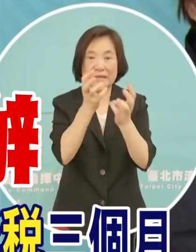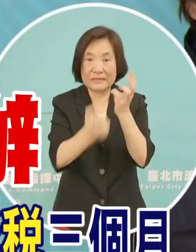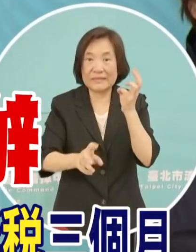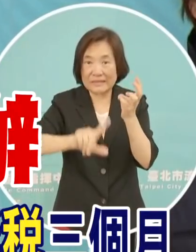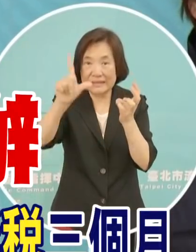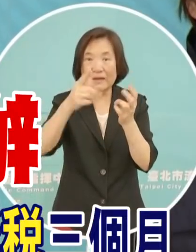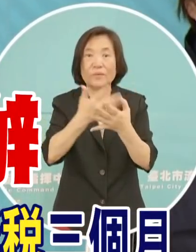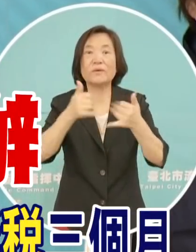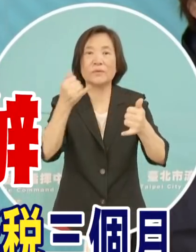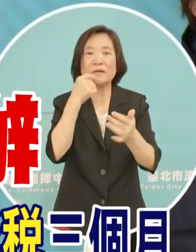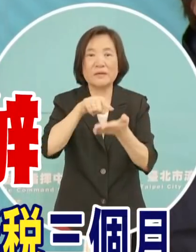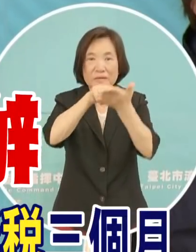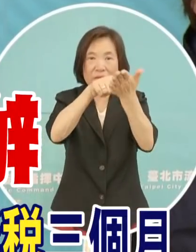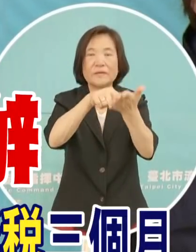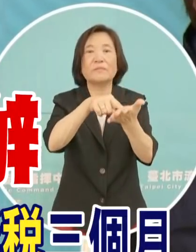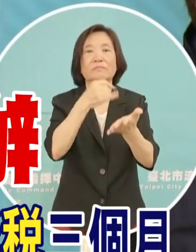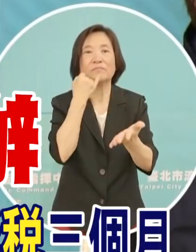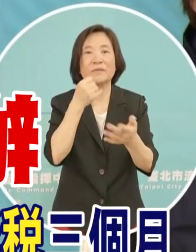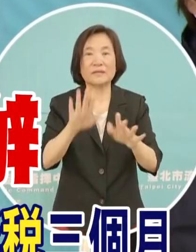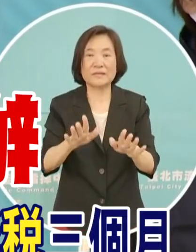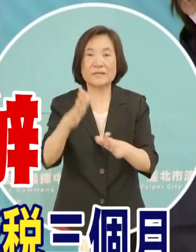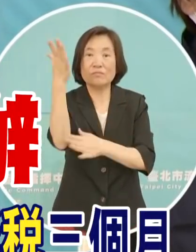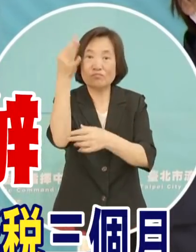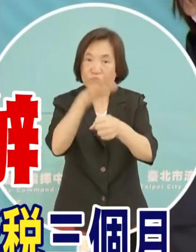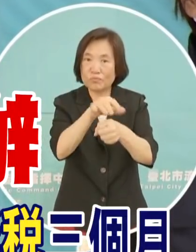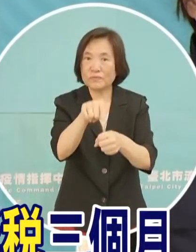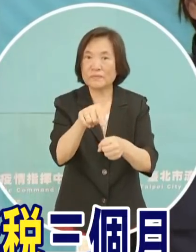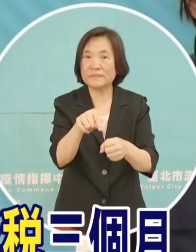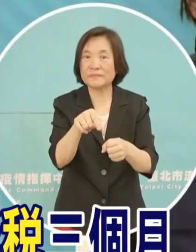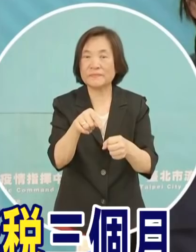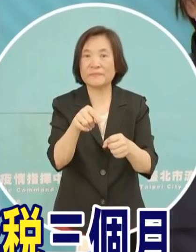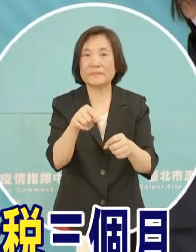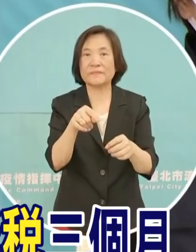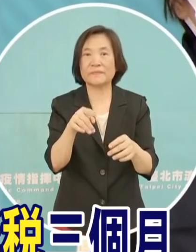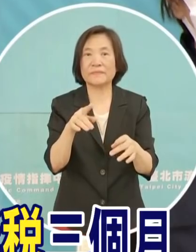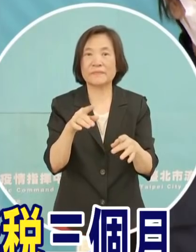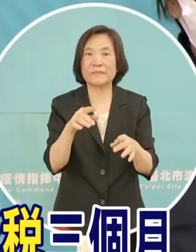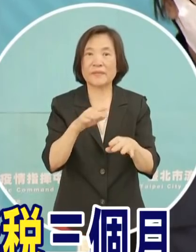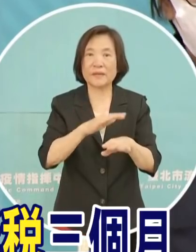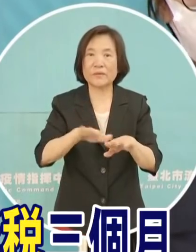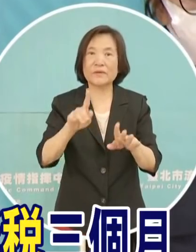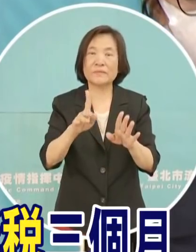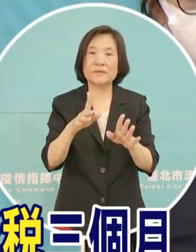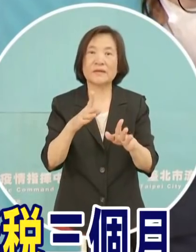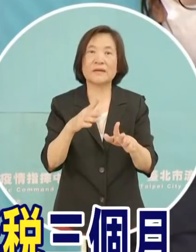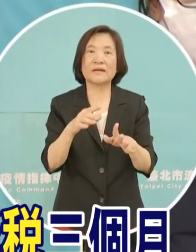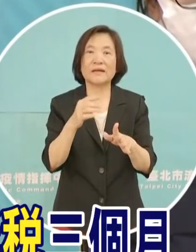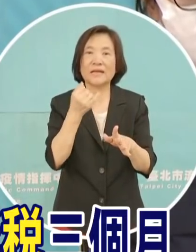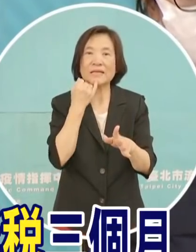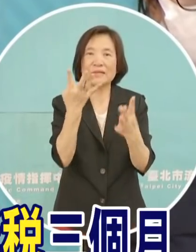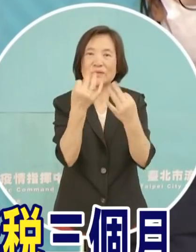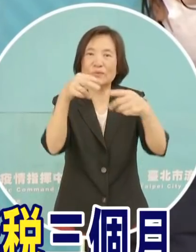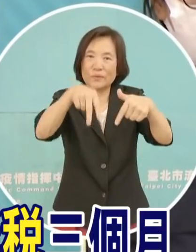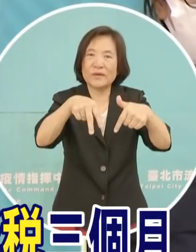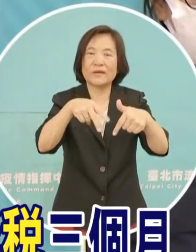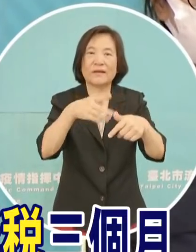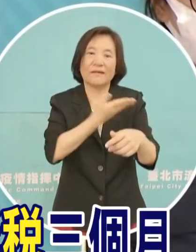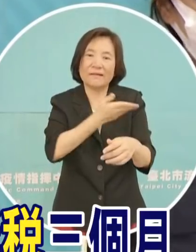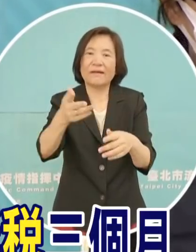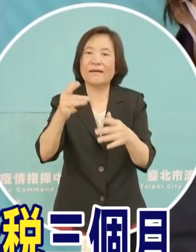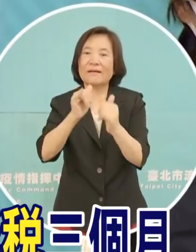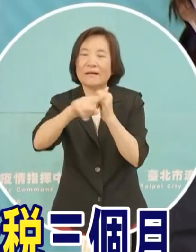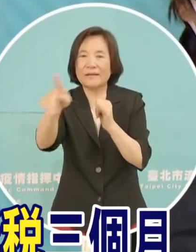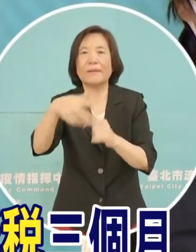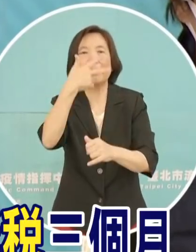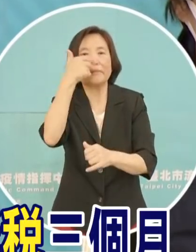办的哈，所以我们这一次的纾困你知道哈，会尽量啊朝向医化你知道哈，以便民为原则